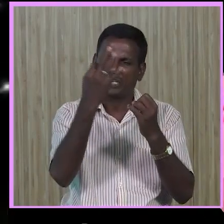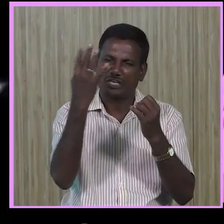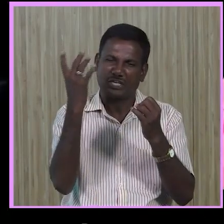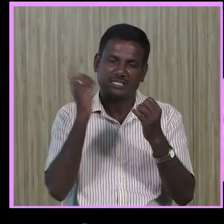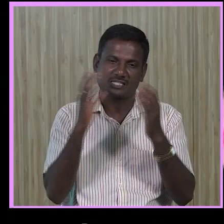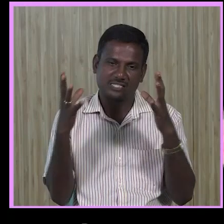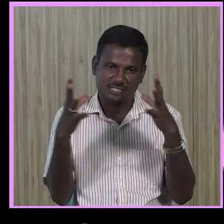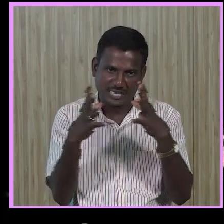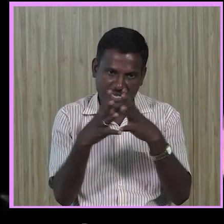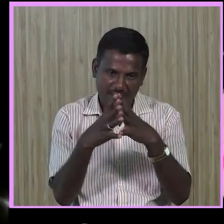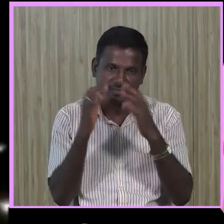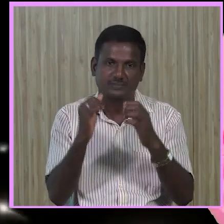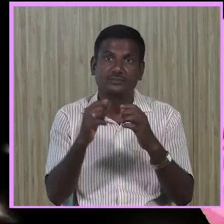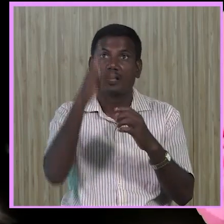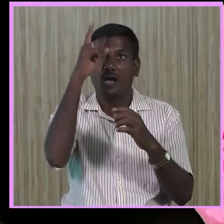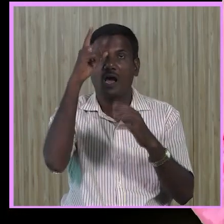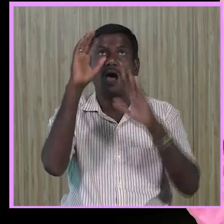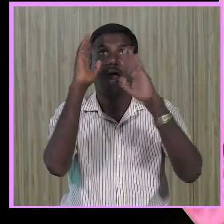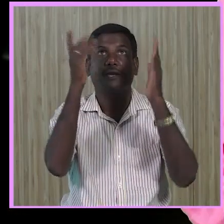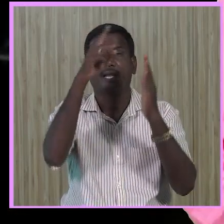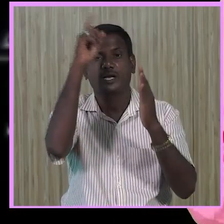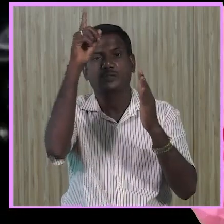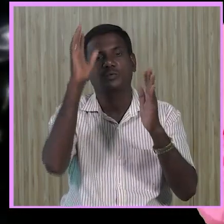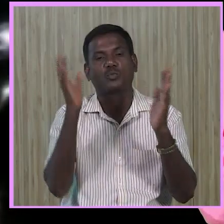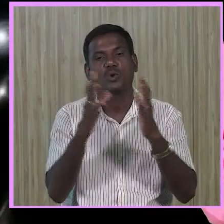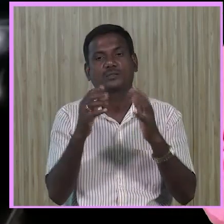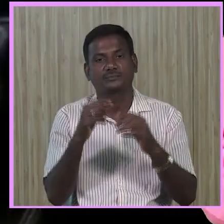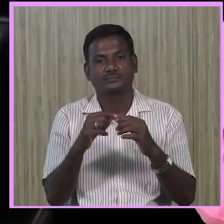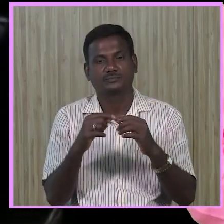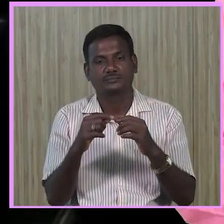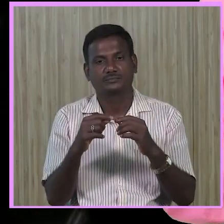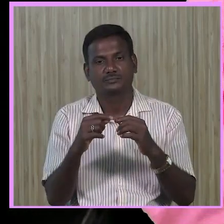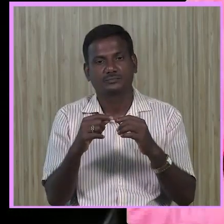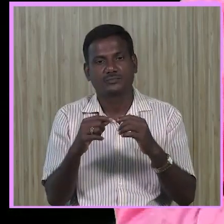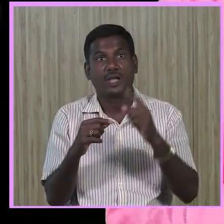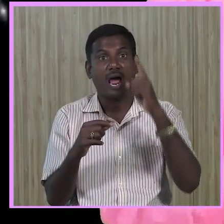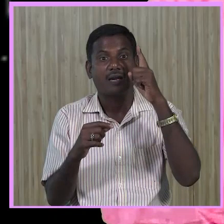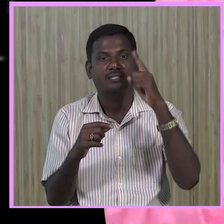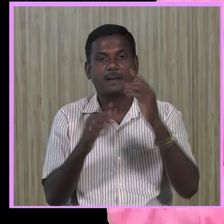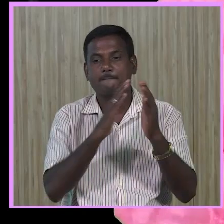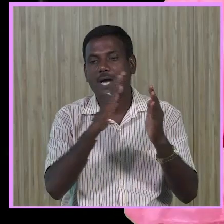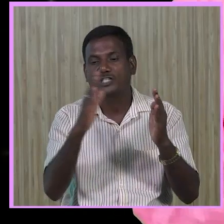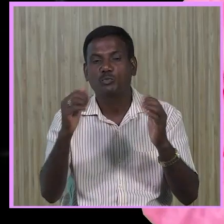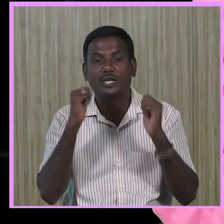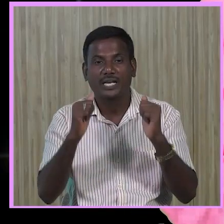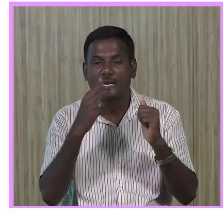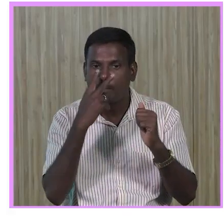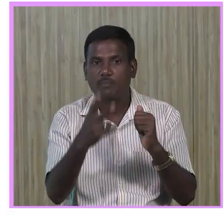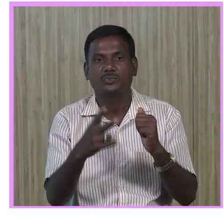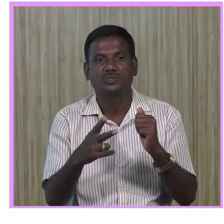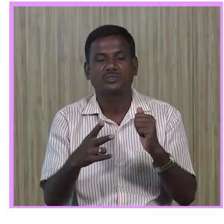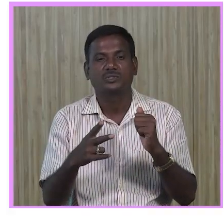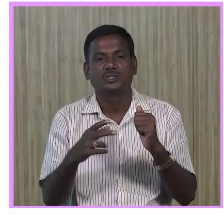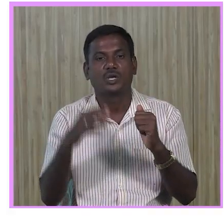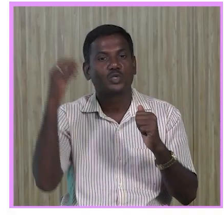திரள்கள் எல்லாம் ஒன்று சேர்ந்து அண்டத்தை உருவாக்குகின்றன. இப்போ அண்டத்துடைய பகுதி பொருள்கள் என்னன்னு